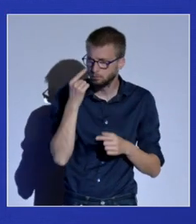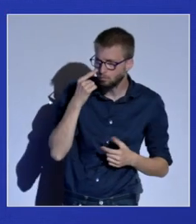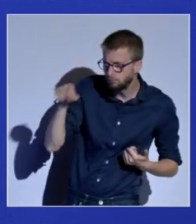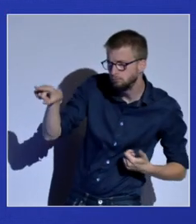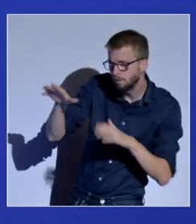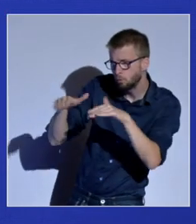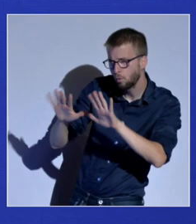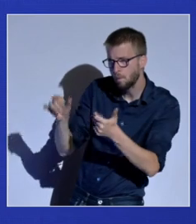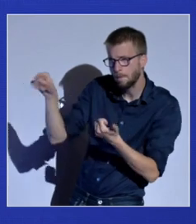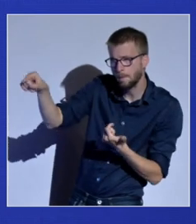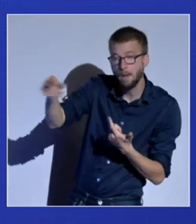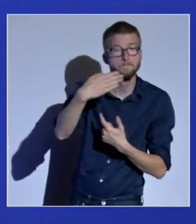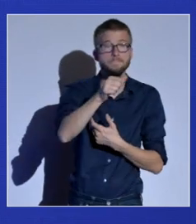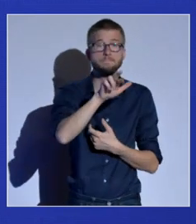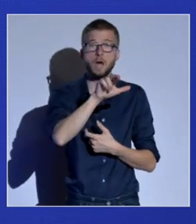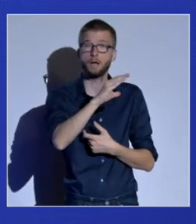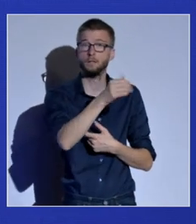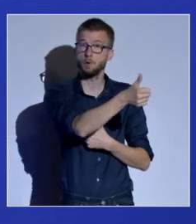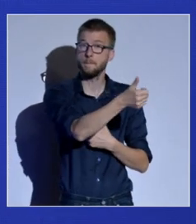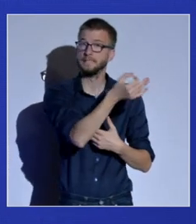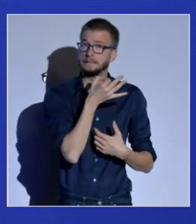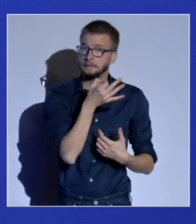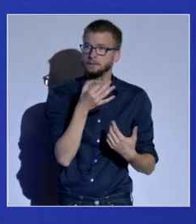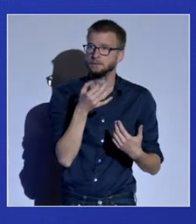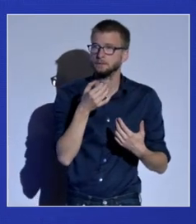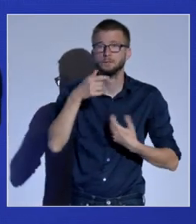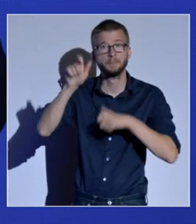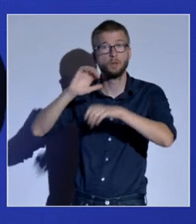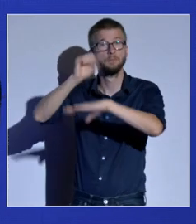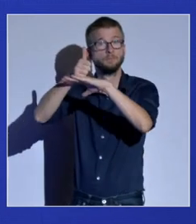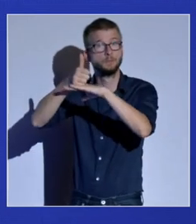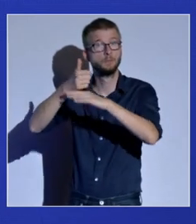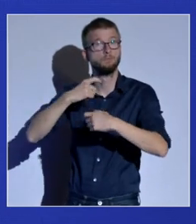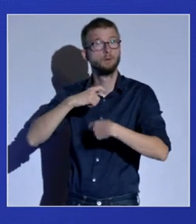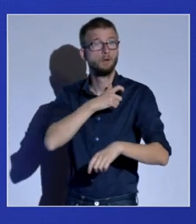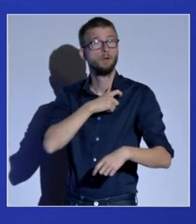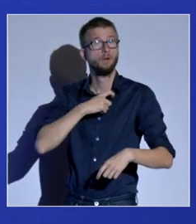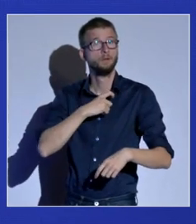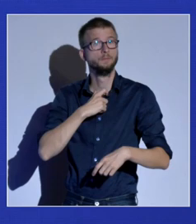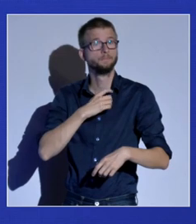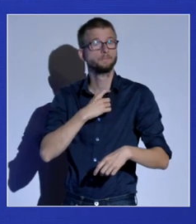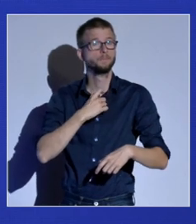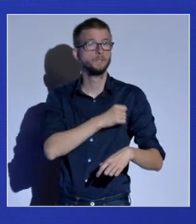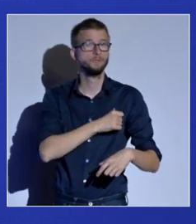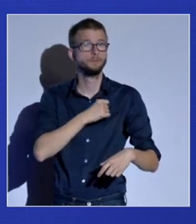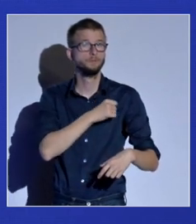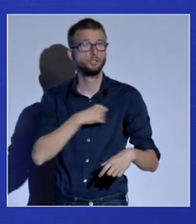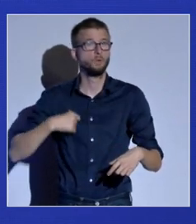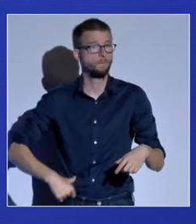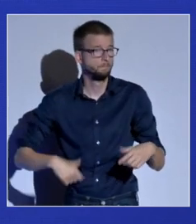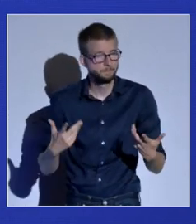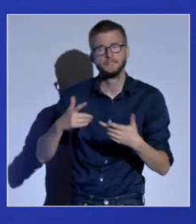Marc l'a évoqué en un mot, quand on parle avec les dirigeants chinois, dont je ne partage pas les orientations